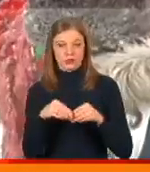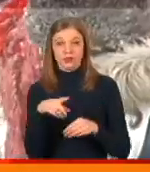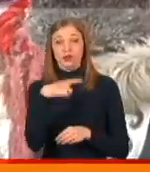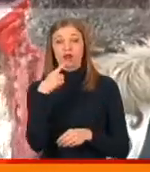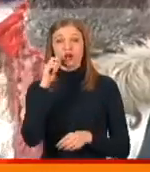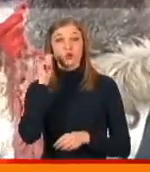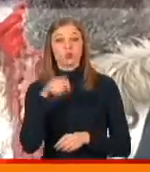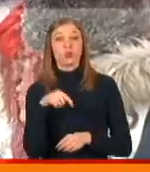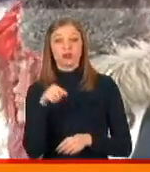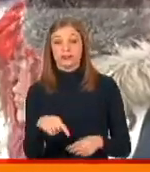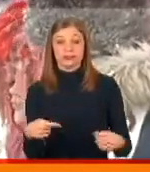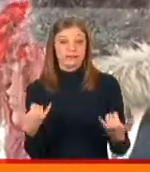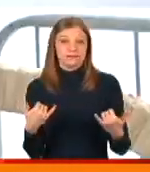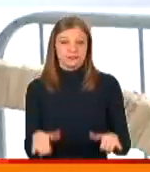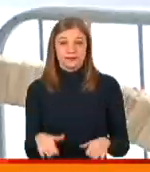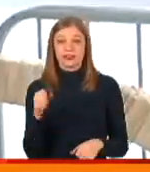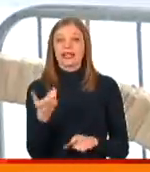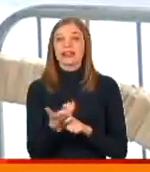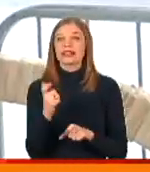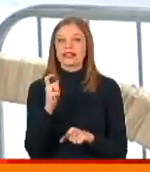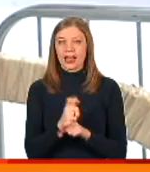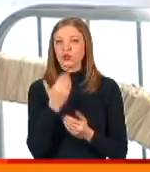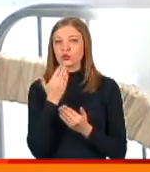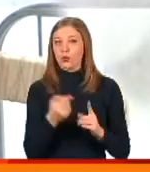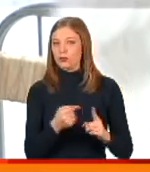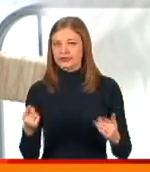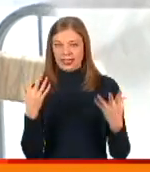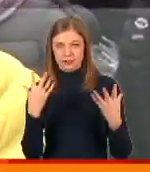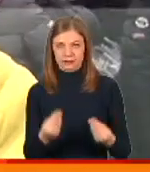Каже, Україною вразився, а надто останніми